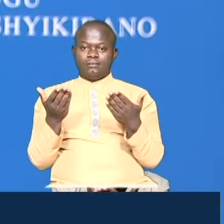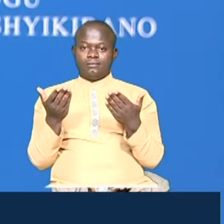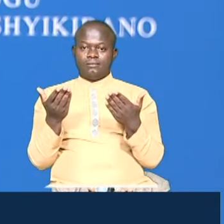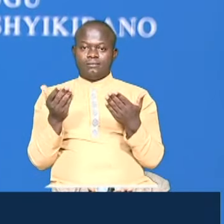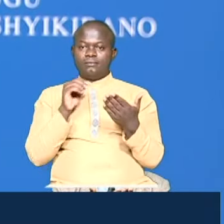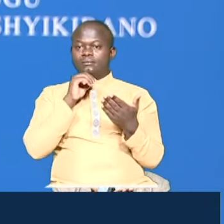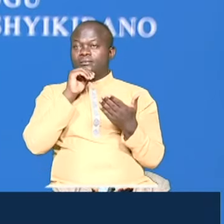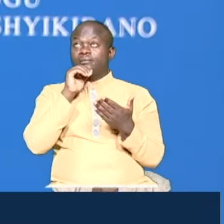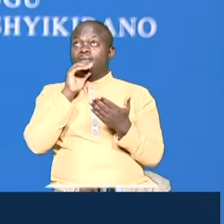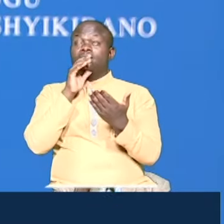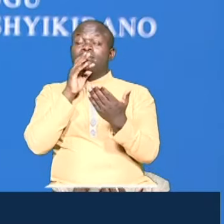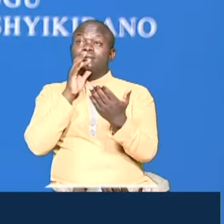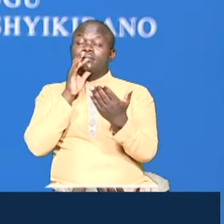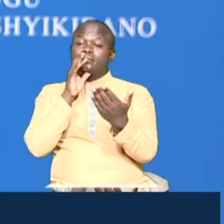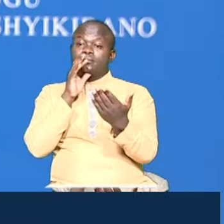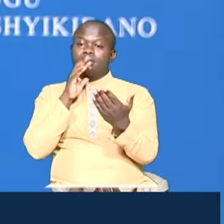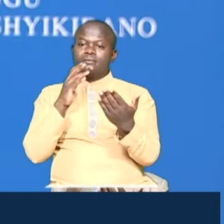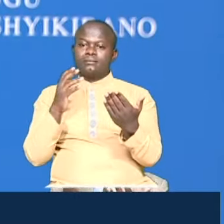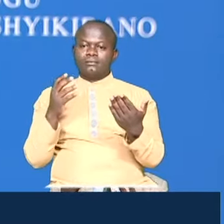ntabwo bitegereza